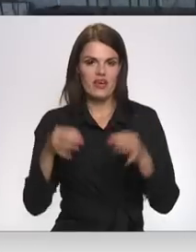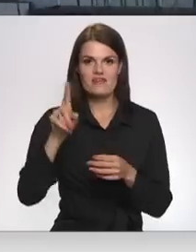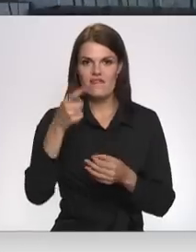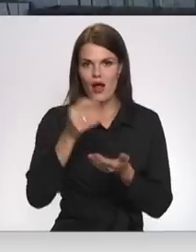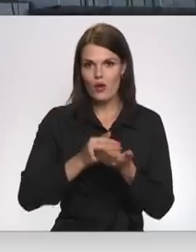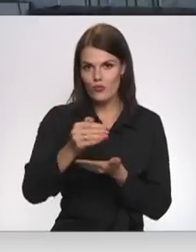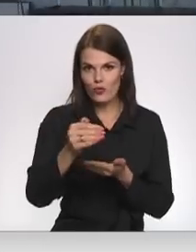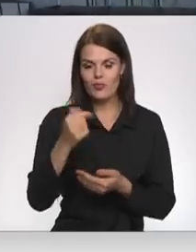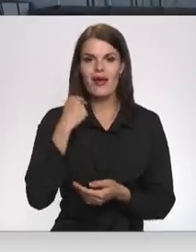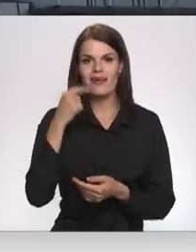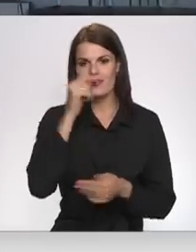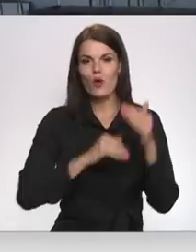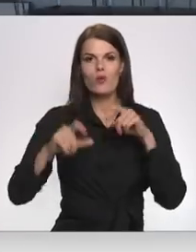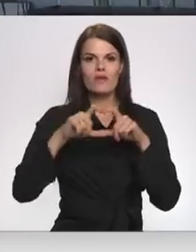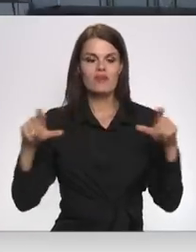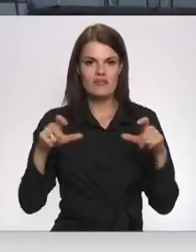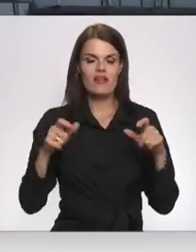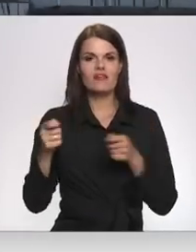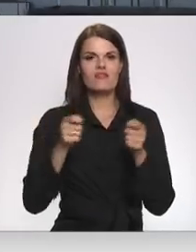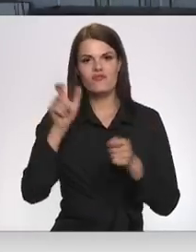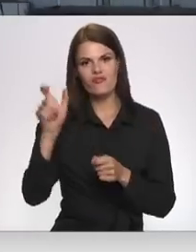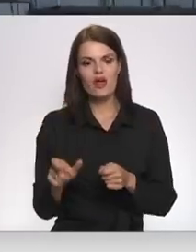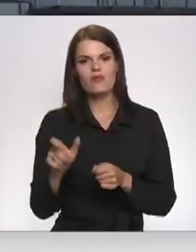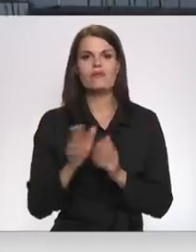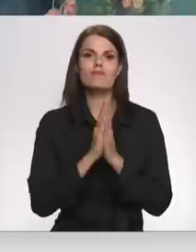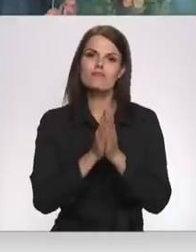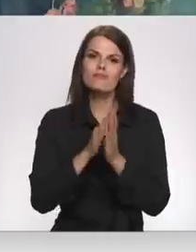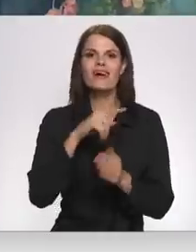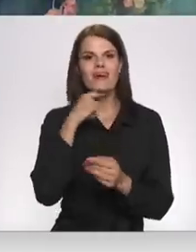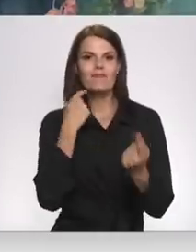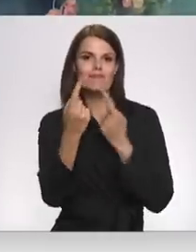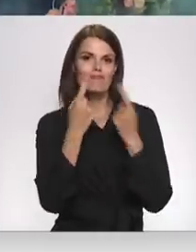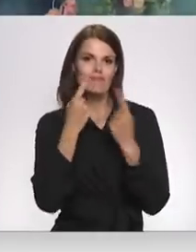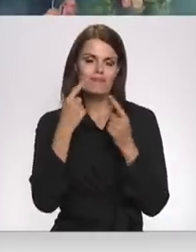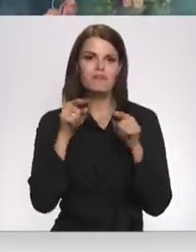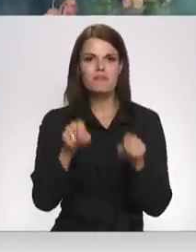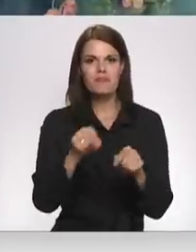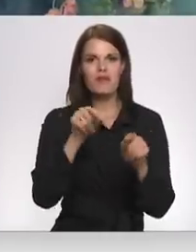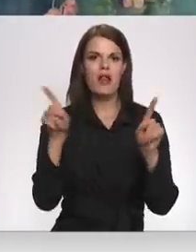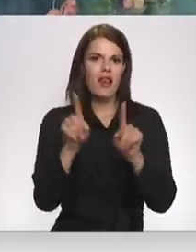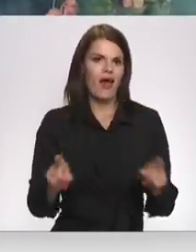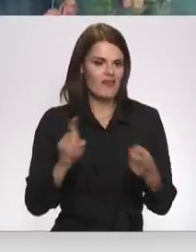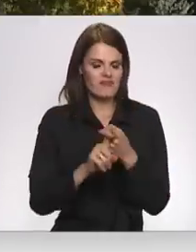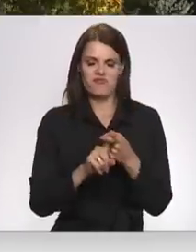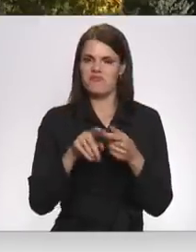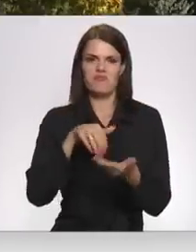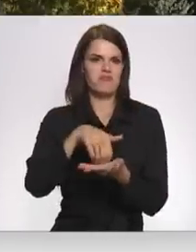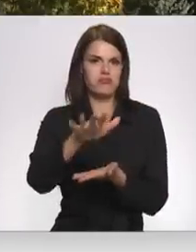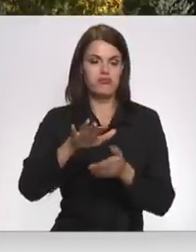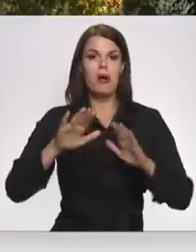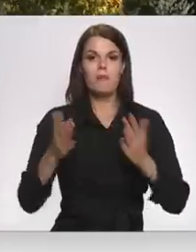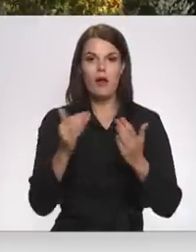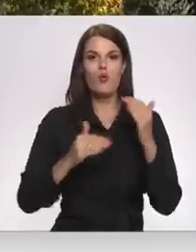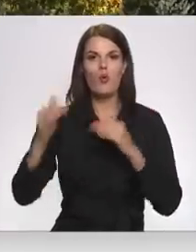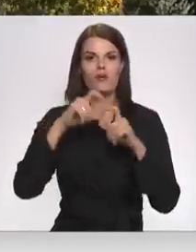Rīgas Stradiņu universitātes rektors Aigars Pētersons no vairākkārtējiem aicinājumiem uz interviju par šo lietu atteicās. Savukārt universitātes